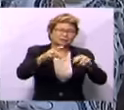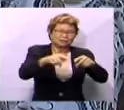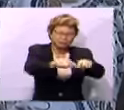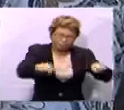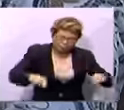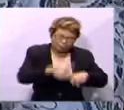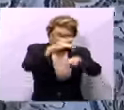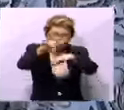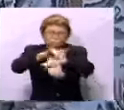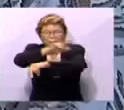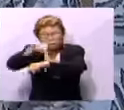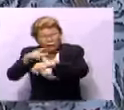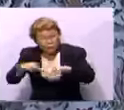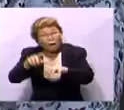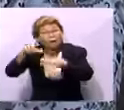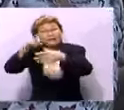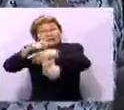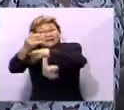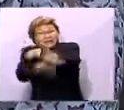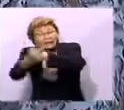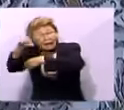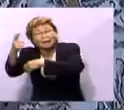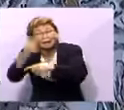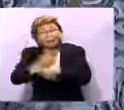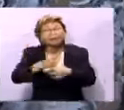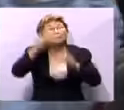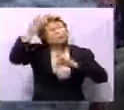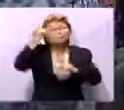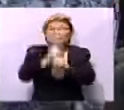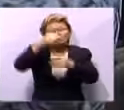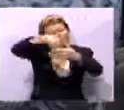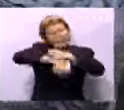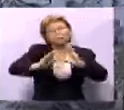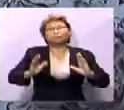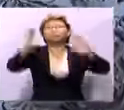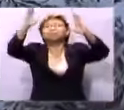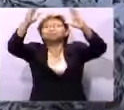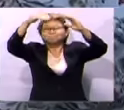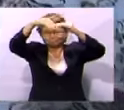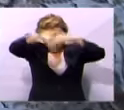di padang sebagainya. Tapi di sini dikekalkan di kawasan dalaman. Okey.